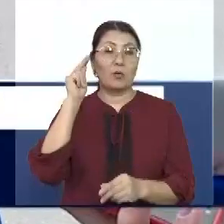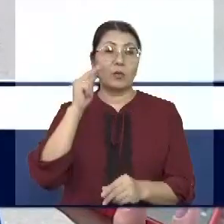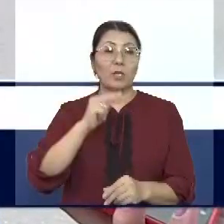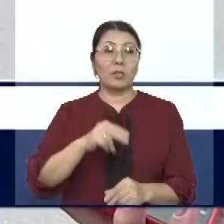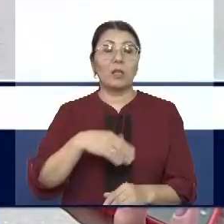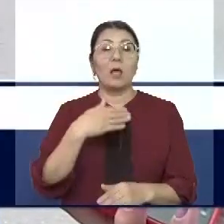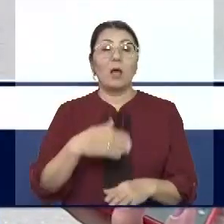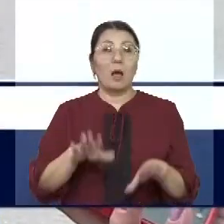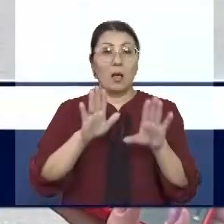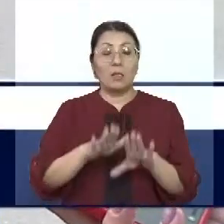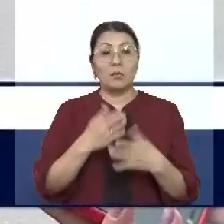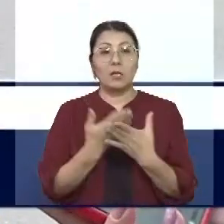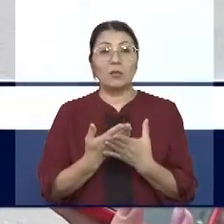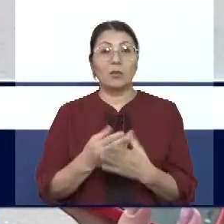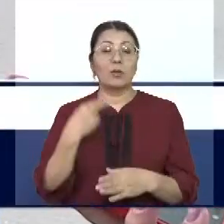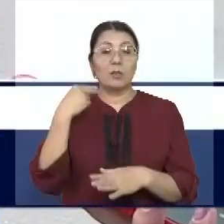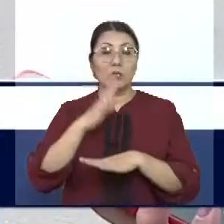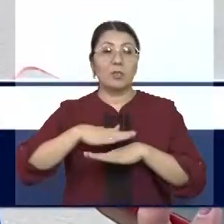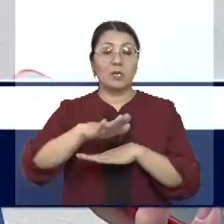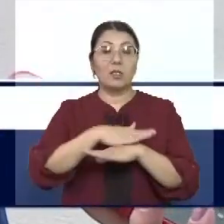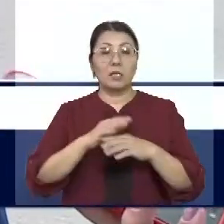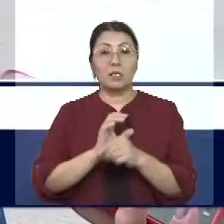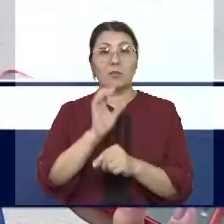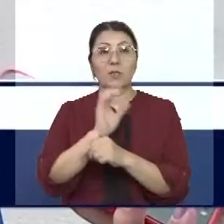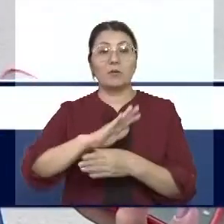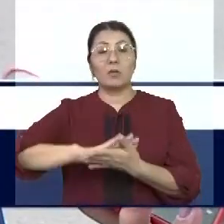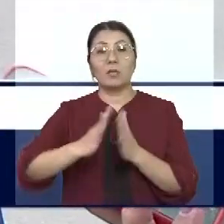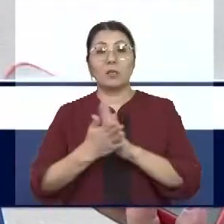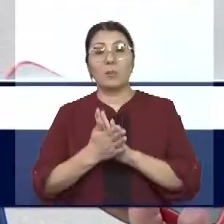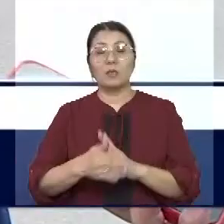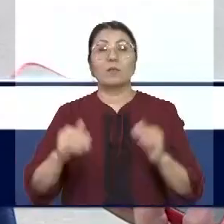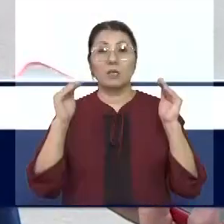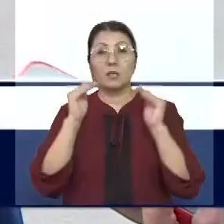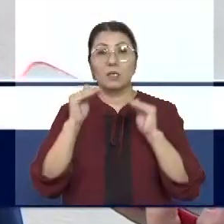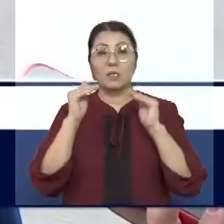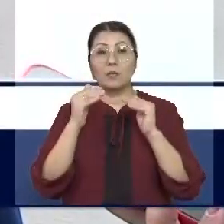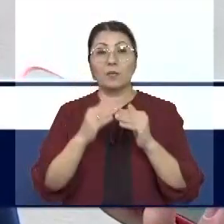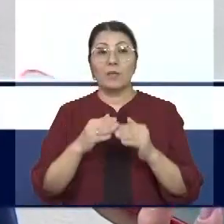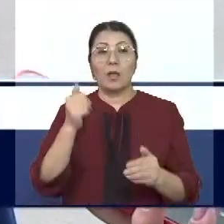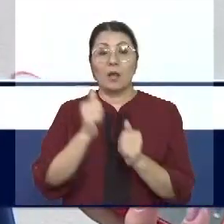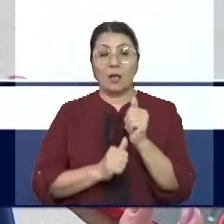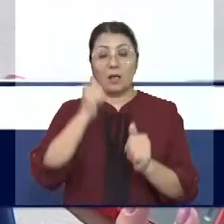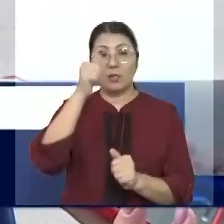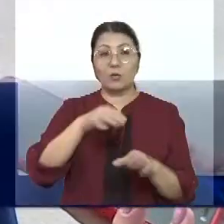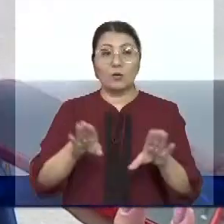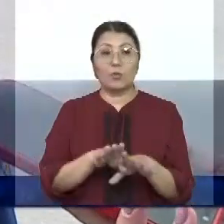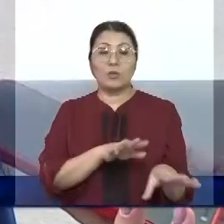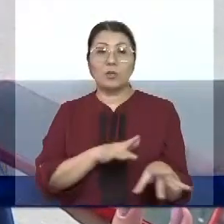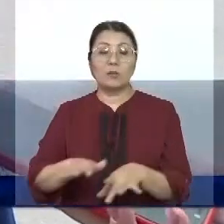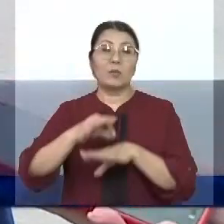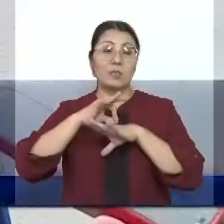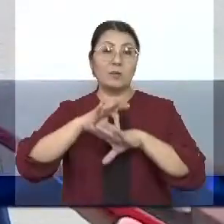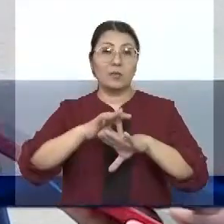Қалғандарын шетелдерге жібереміз келісім шарт бойынша. Институтымыз жылда осындай іс-шараларды өткізу